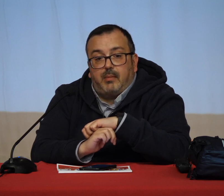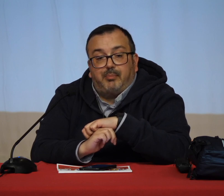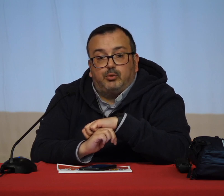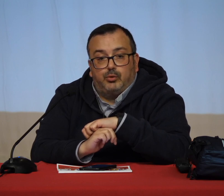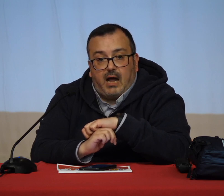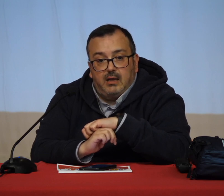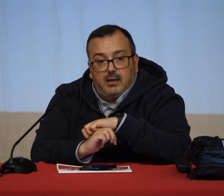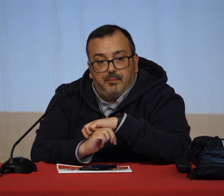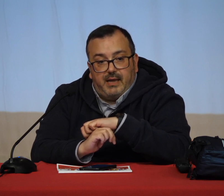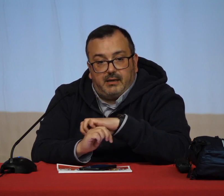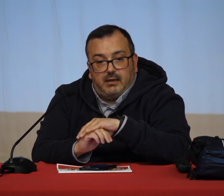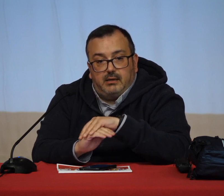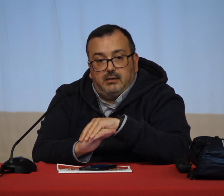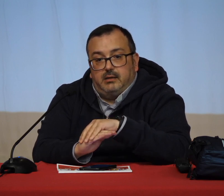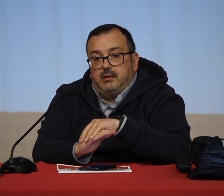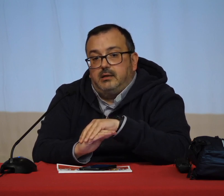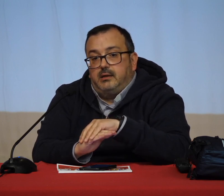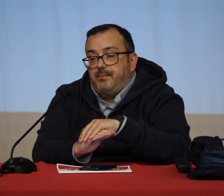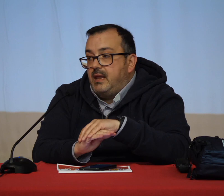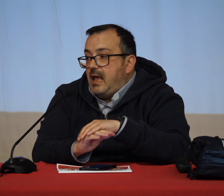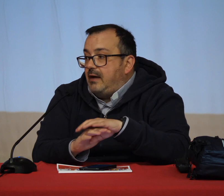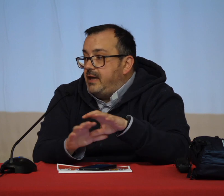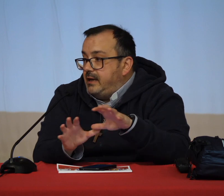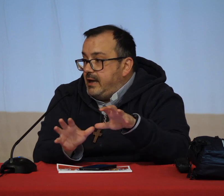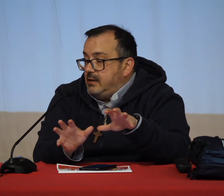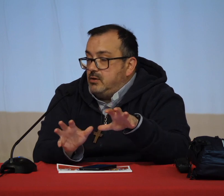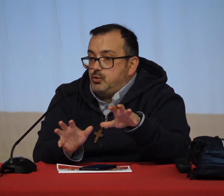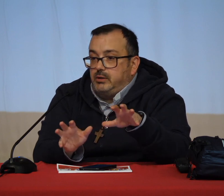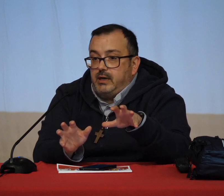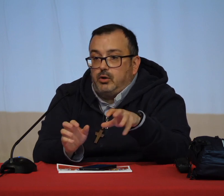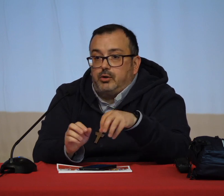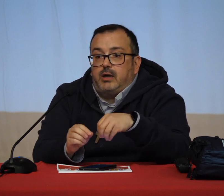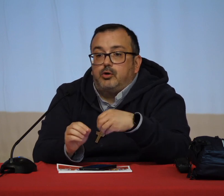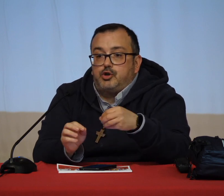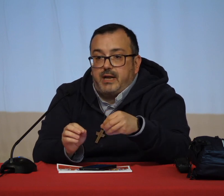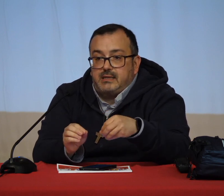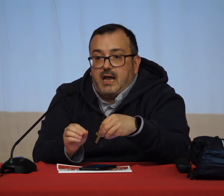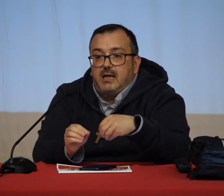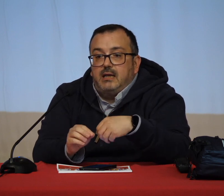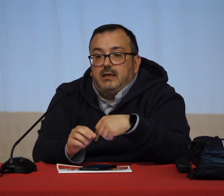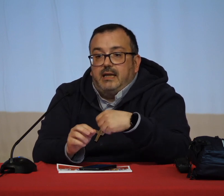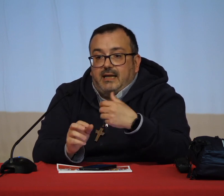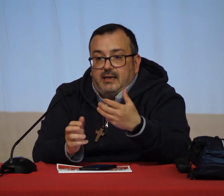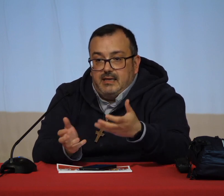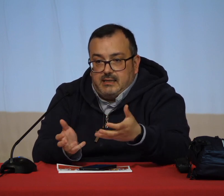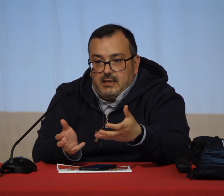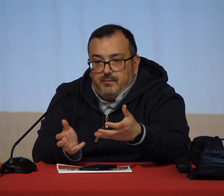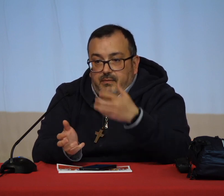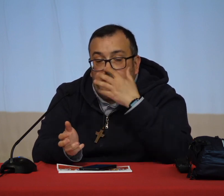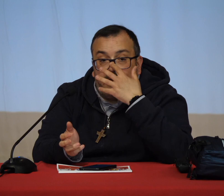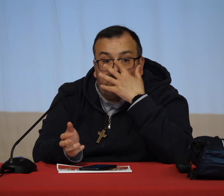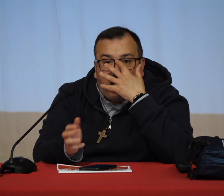una mappatura per avere sul territorio la conoscenza dei